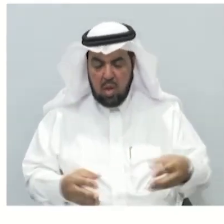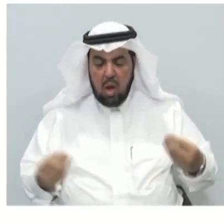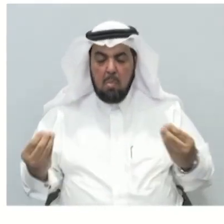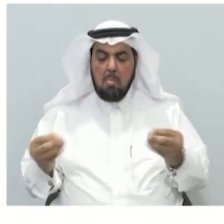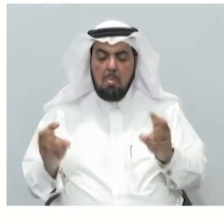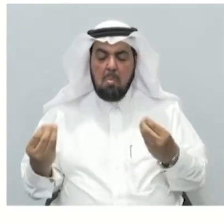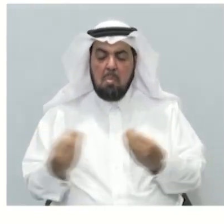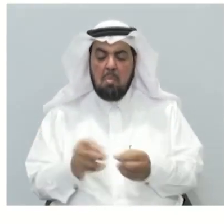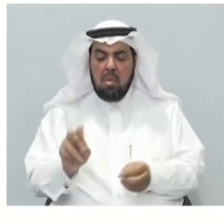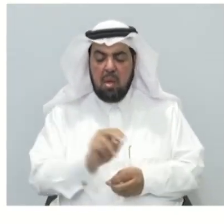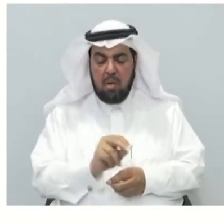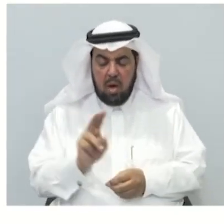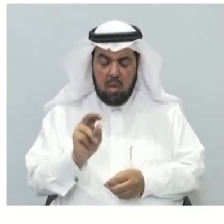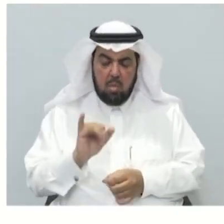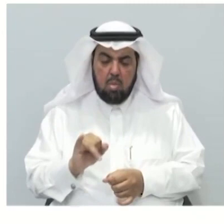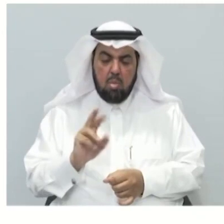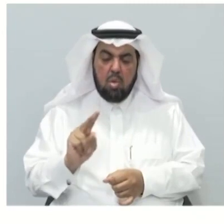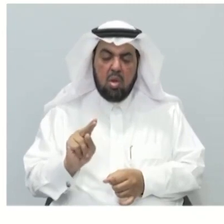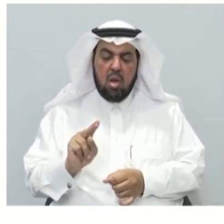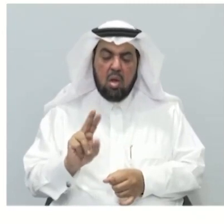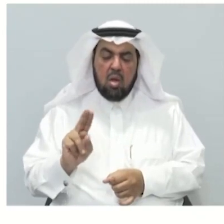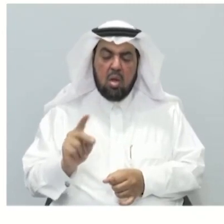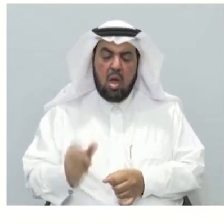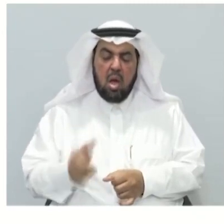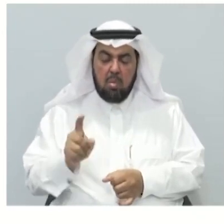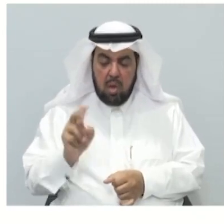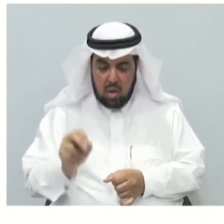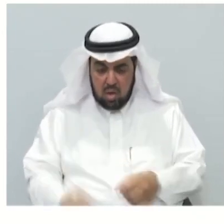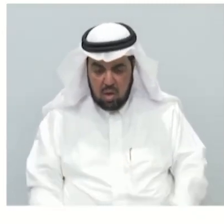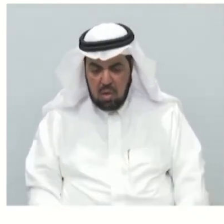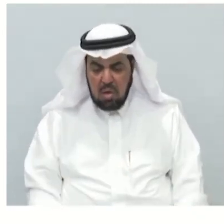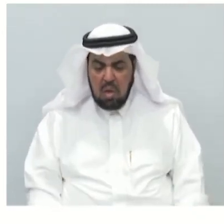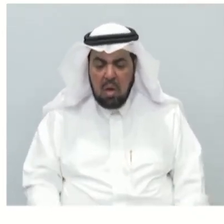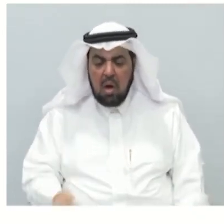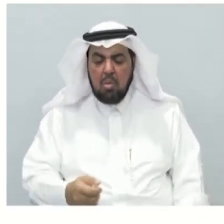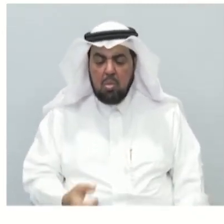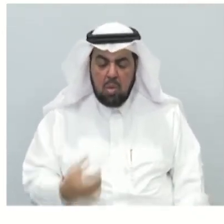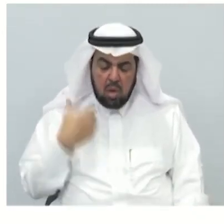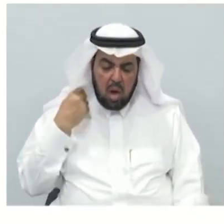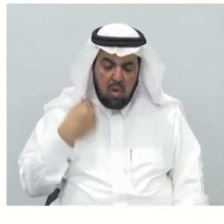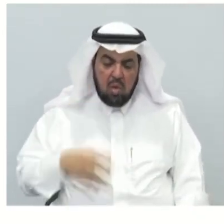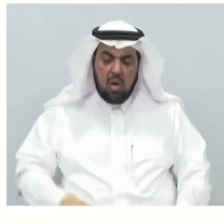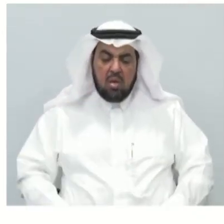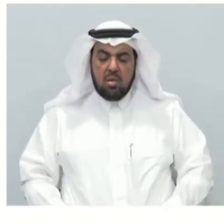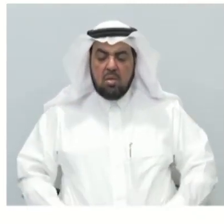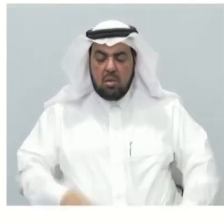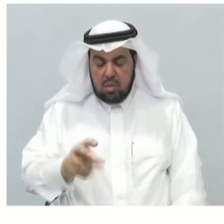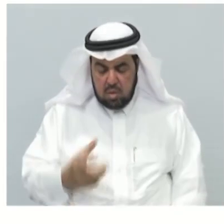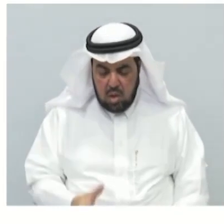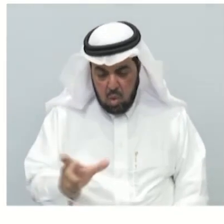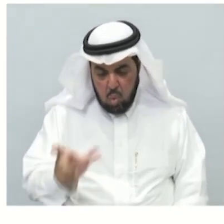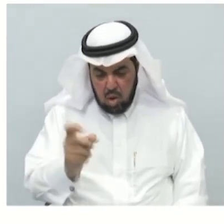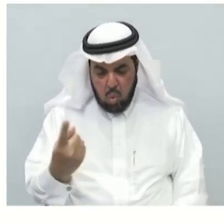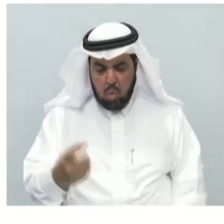المثلث ماذا اللي على اليسار باج انذ بد نبدا بالمعطيات المعطى الاول ان ار كيو يوازي اس